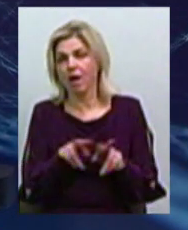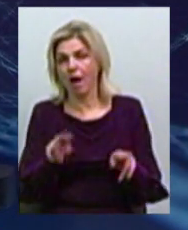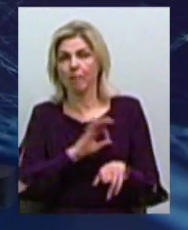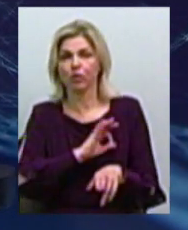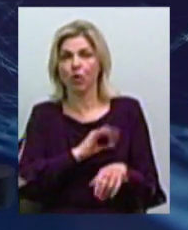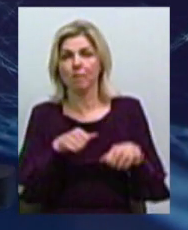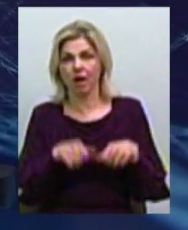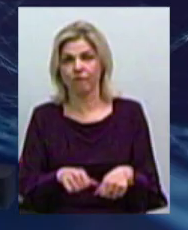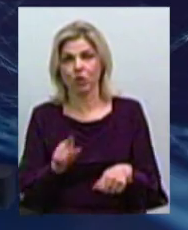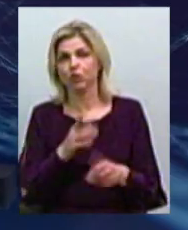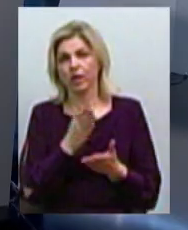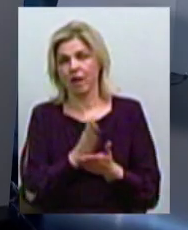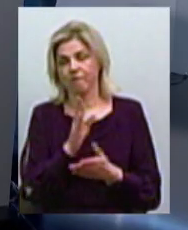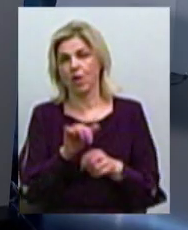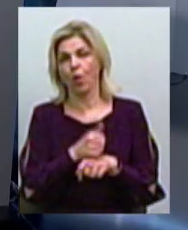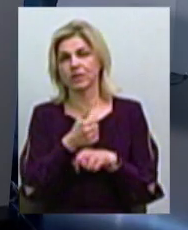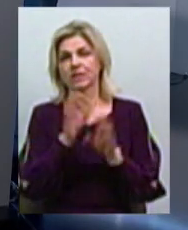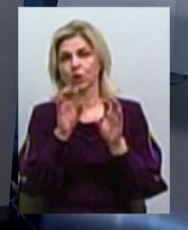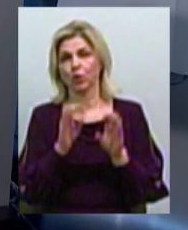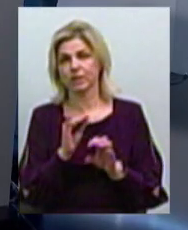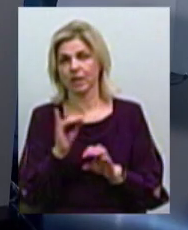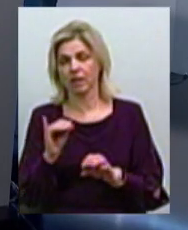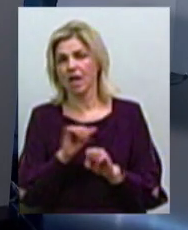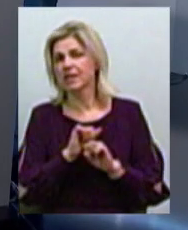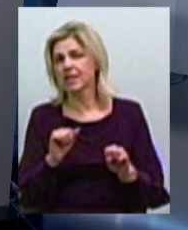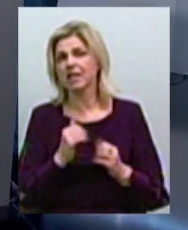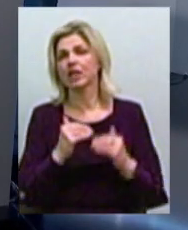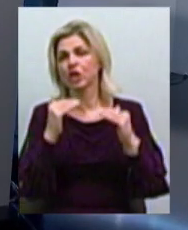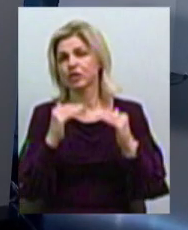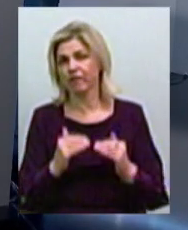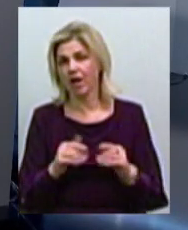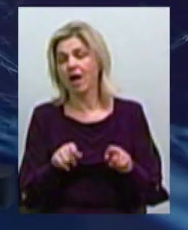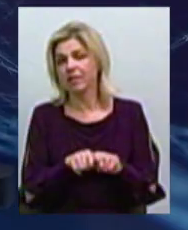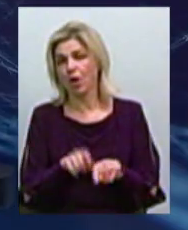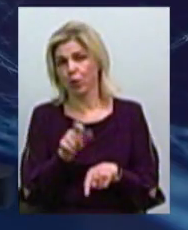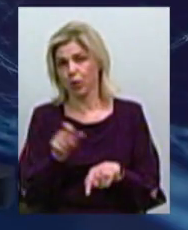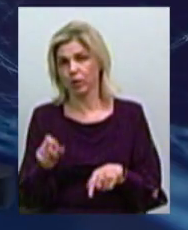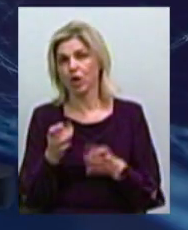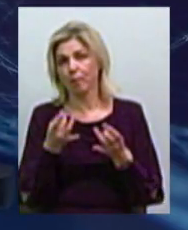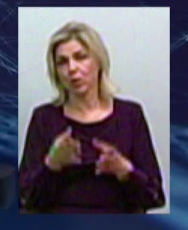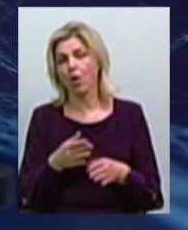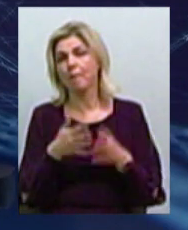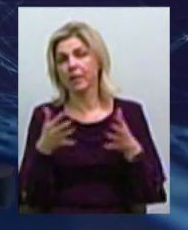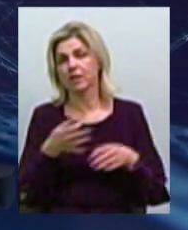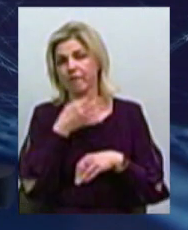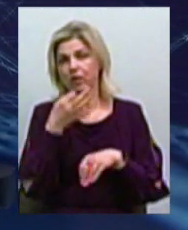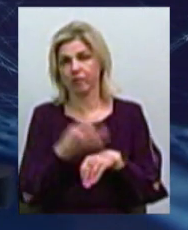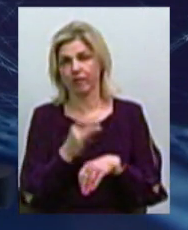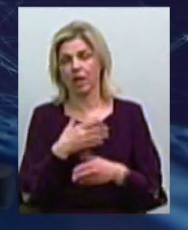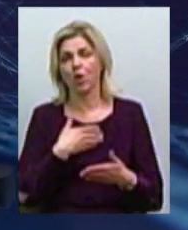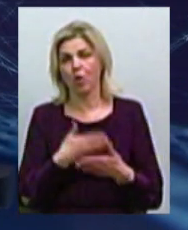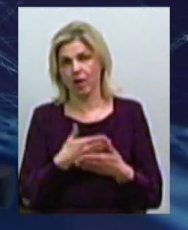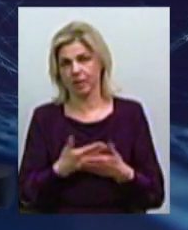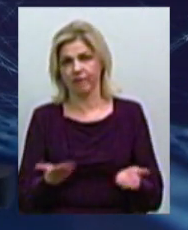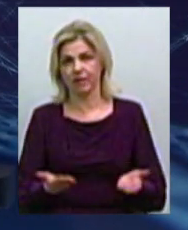передбачені Конституцією. Ну, не можна їх ставити вище, нижче чи ще щось. Такі самі люди, просто більш відповідальні і більш громадсько активні.